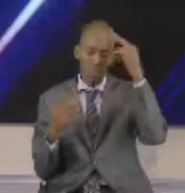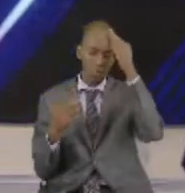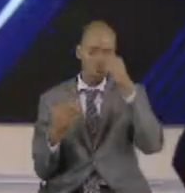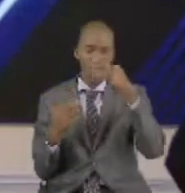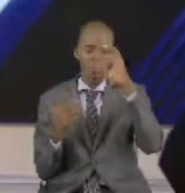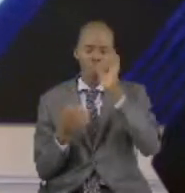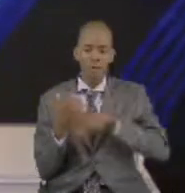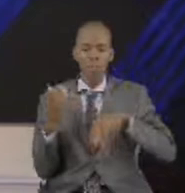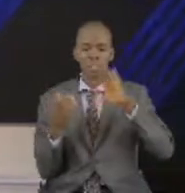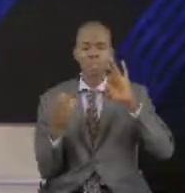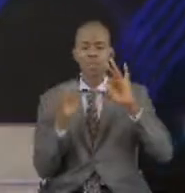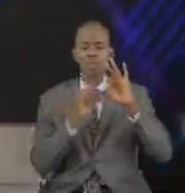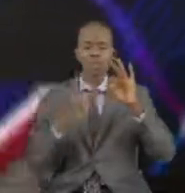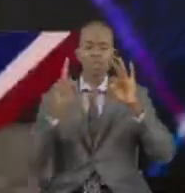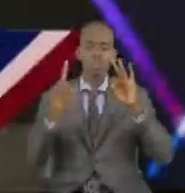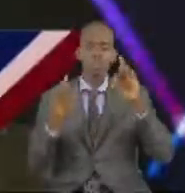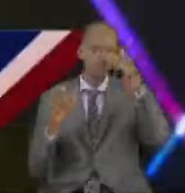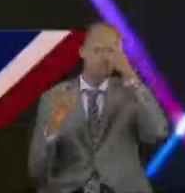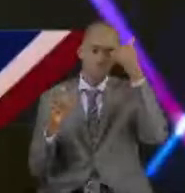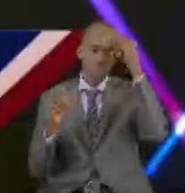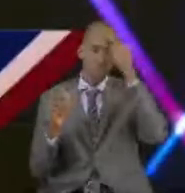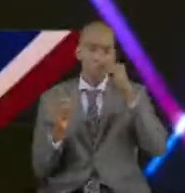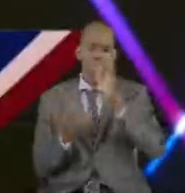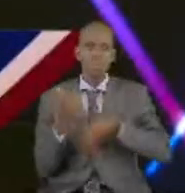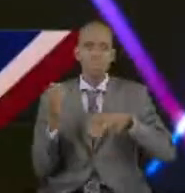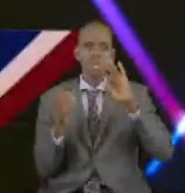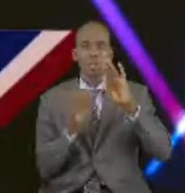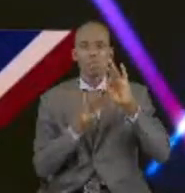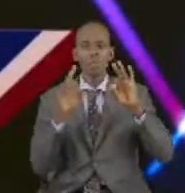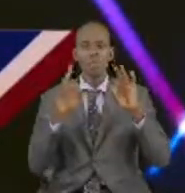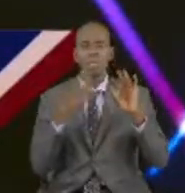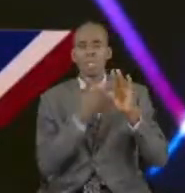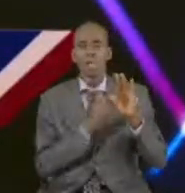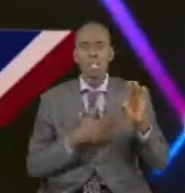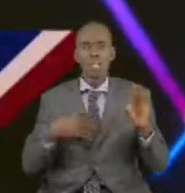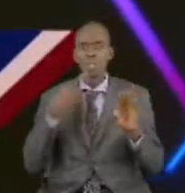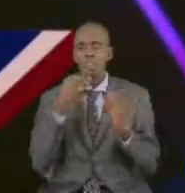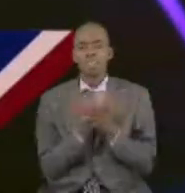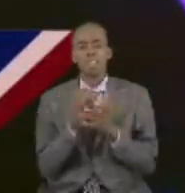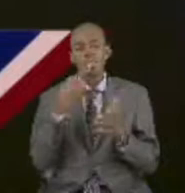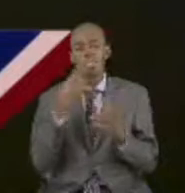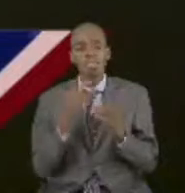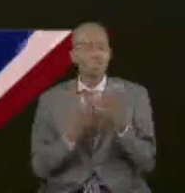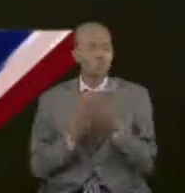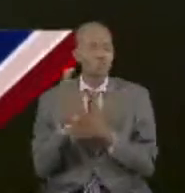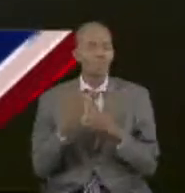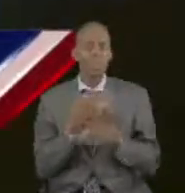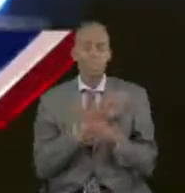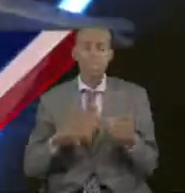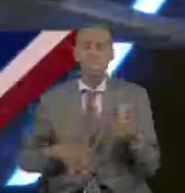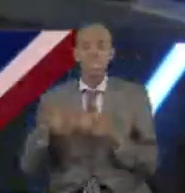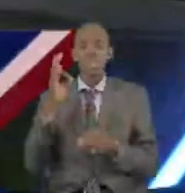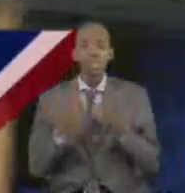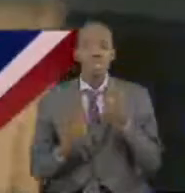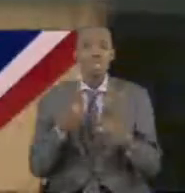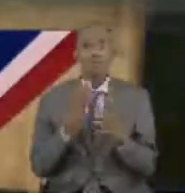romain j'habite 9 verser un remède chapitre 9 verser un j'ai dit la vérité un christ on sait que